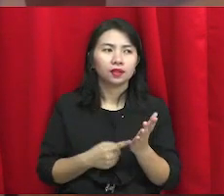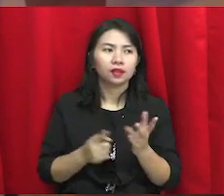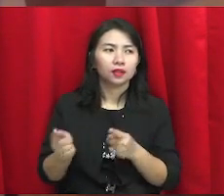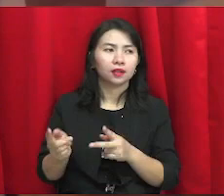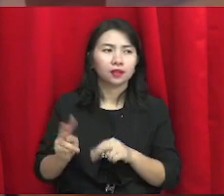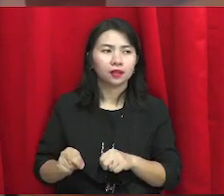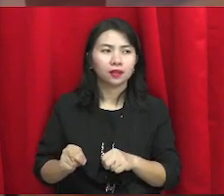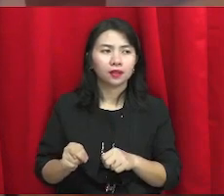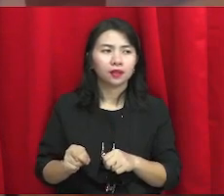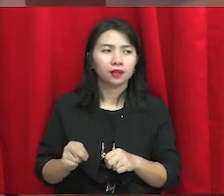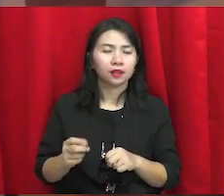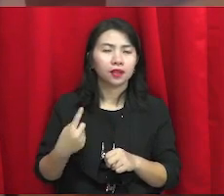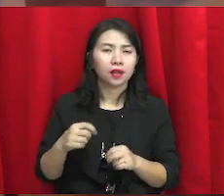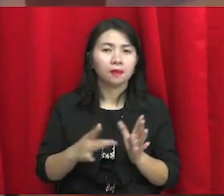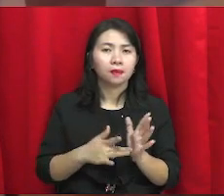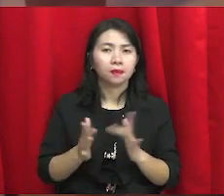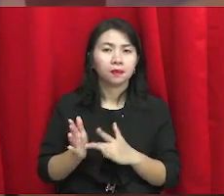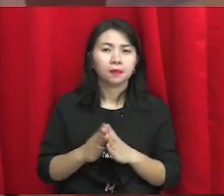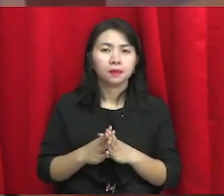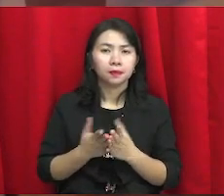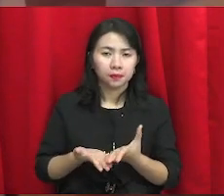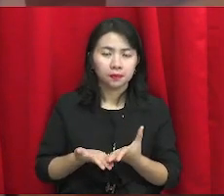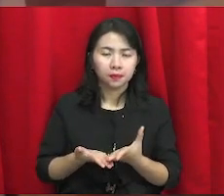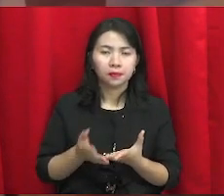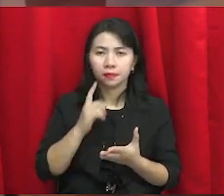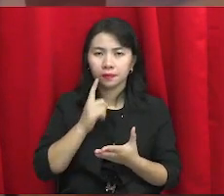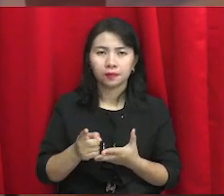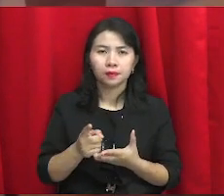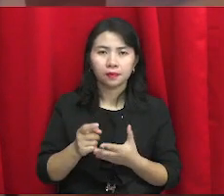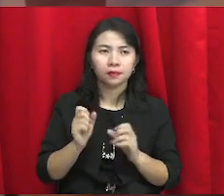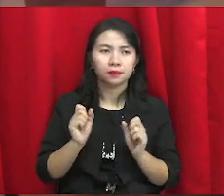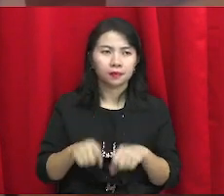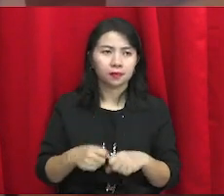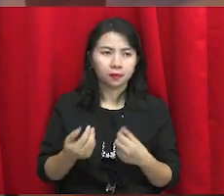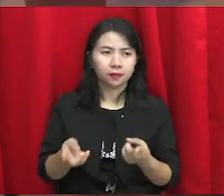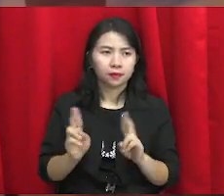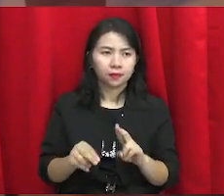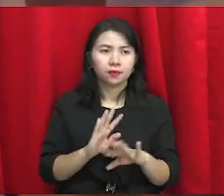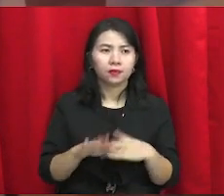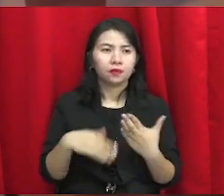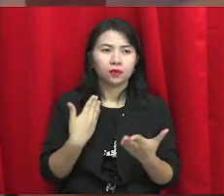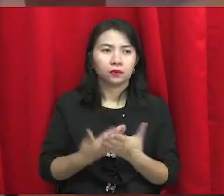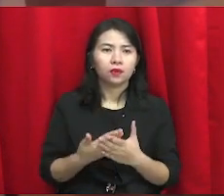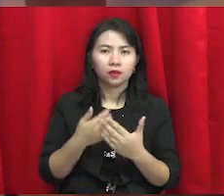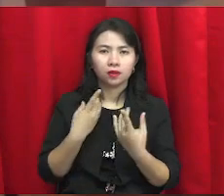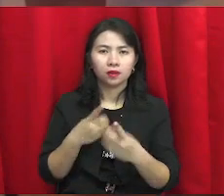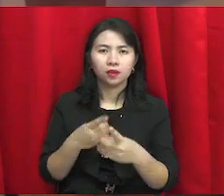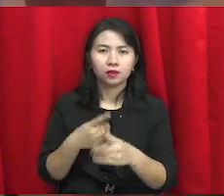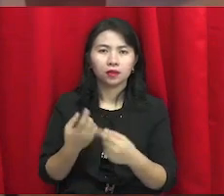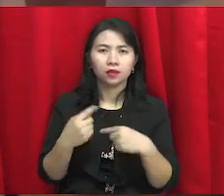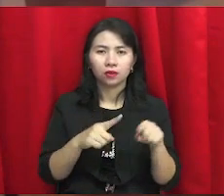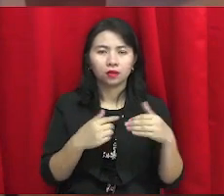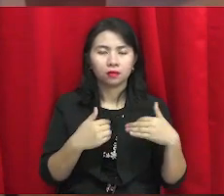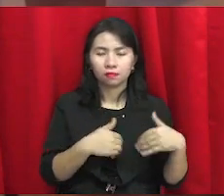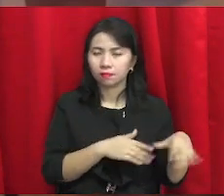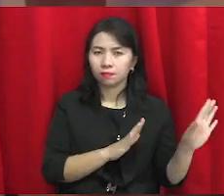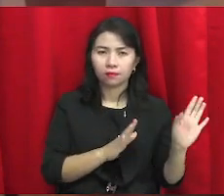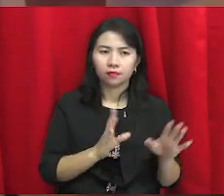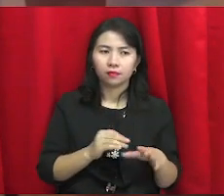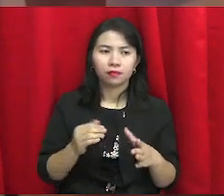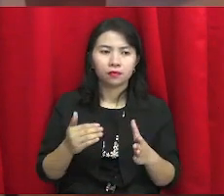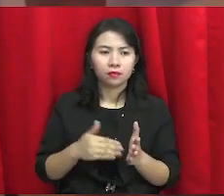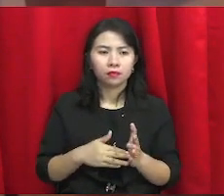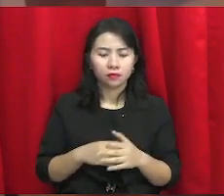scriptures of the prophets might be fulfilled. Then all the disciples forsook him and fled. Ang pinupunto ko lang dito, sa